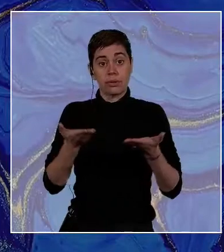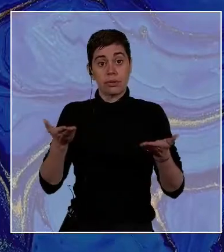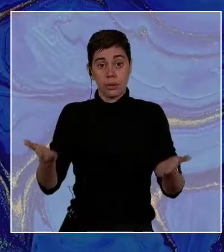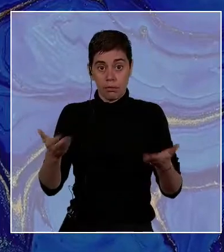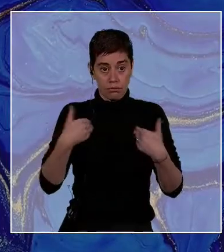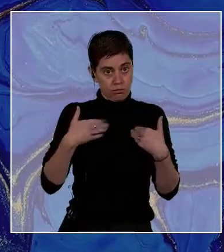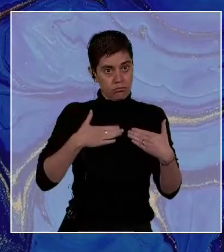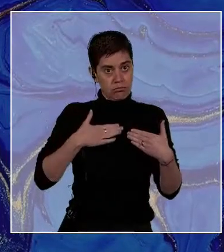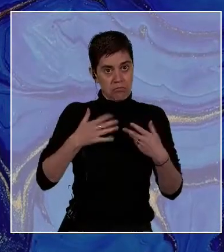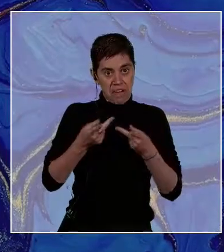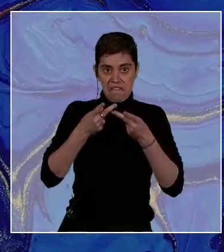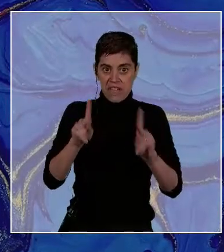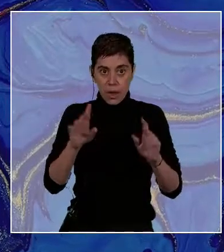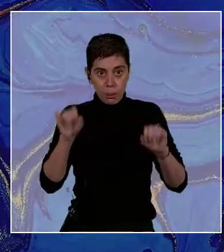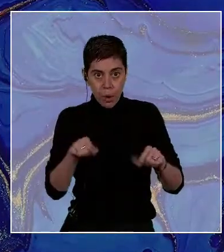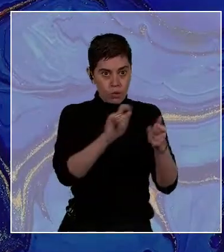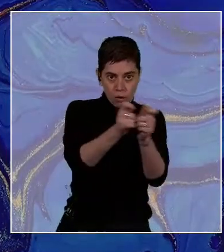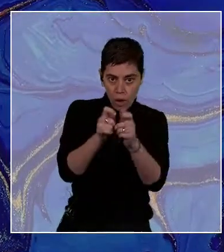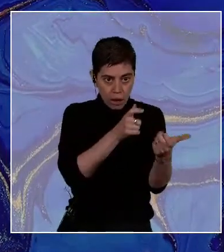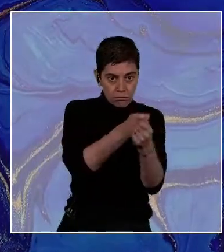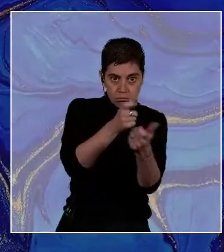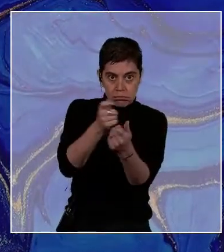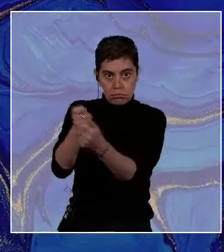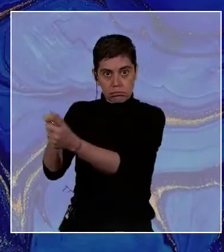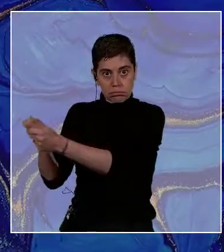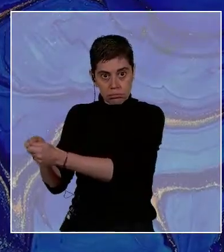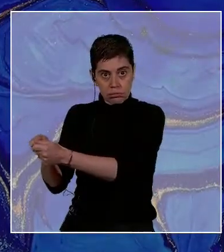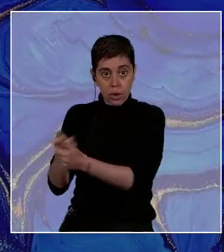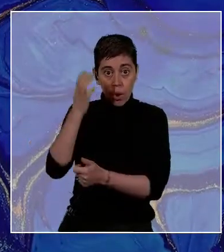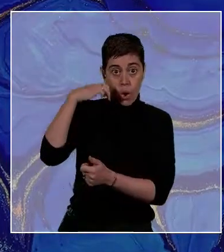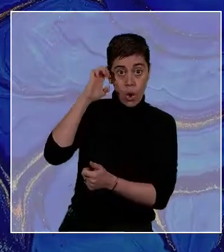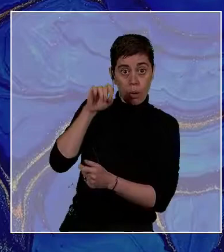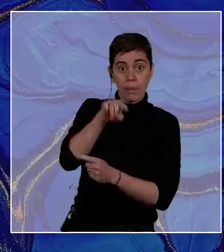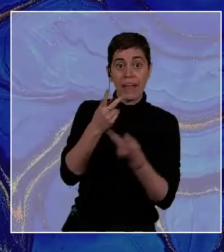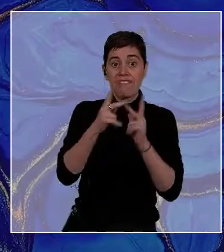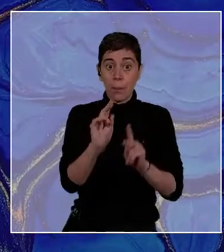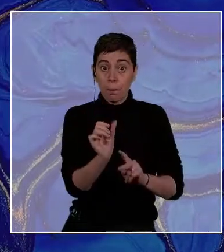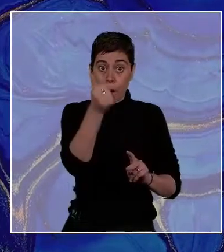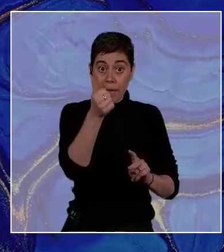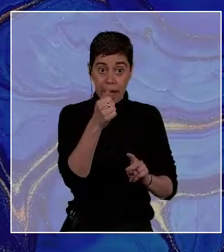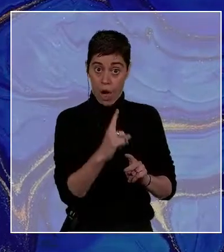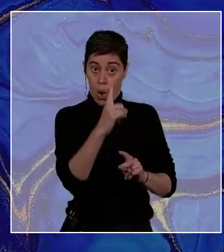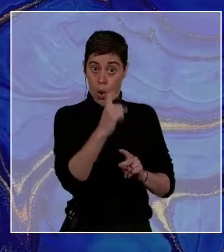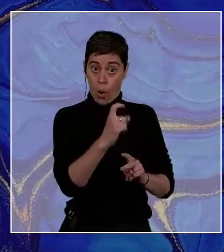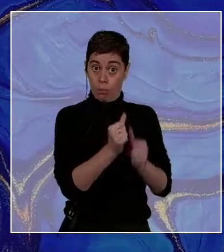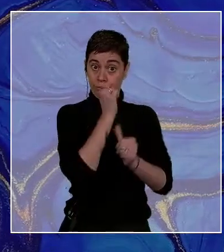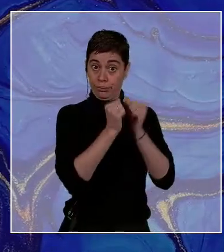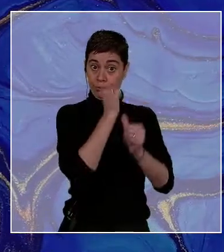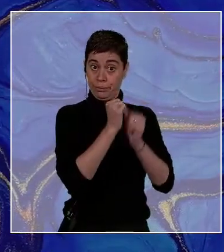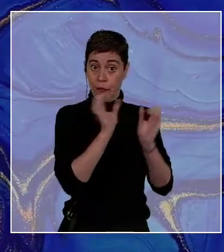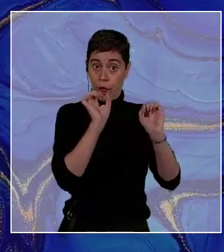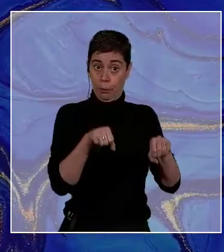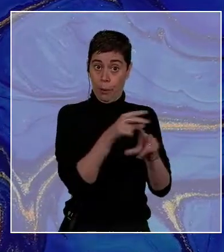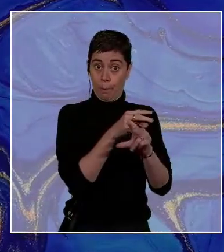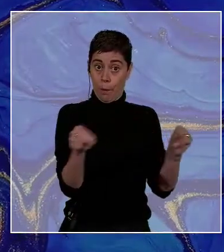ville a toujours su s'adapter. Nous avons été la première ville en Europe à faire venir l'eau potable dans les